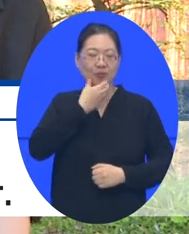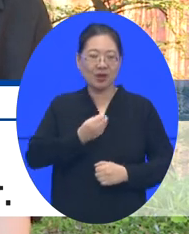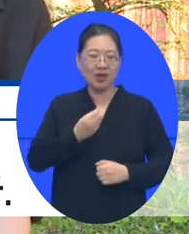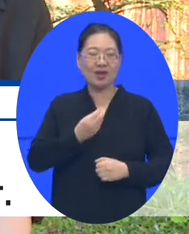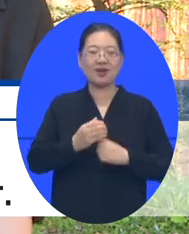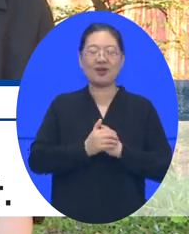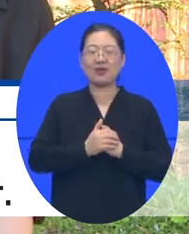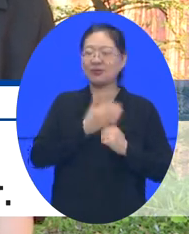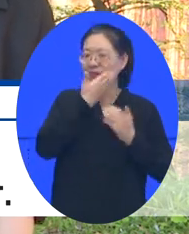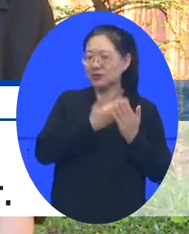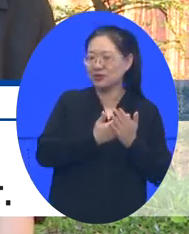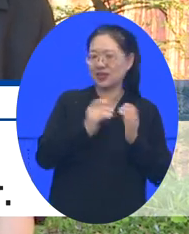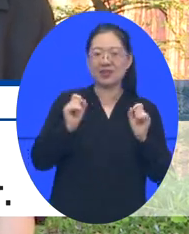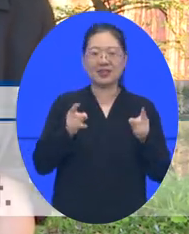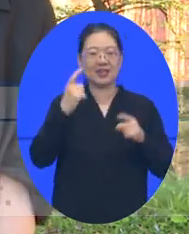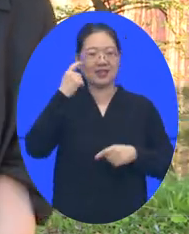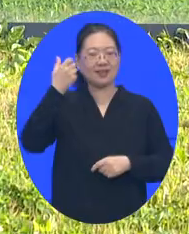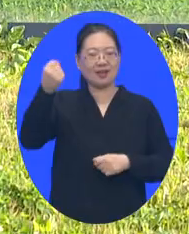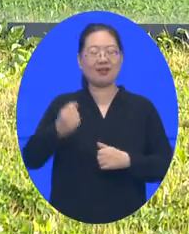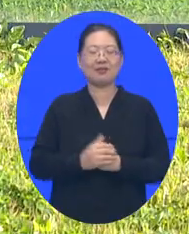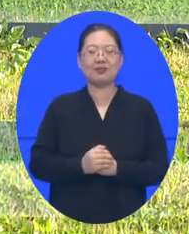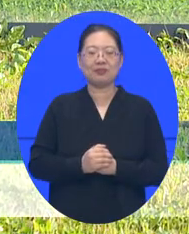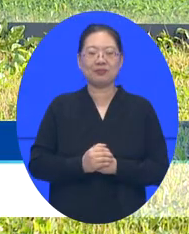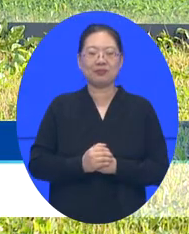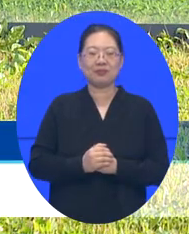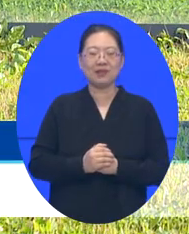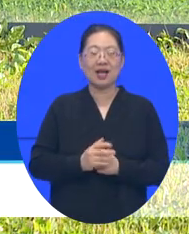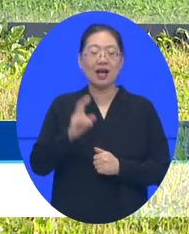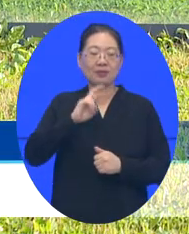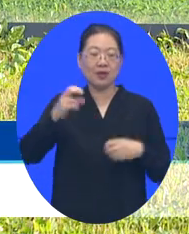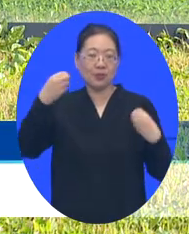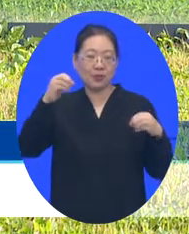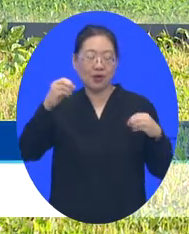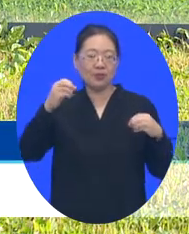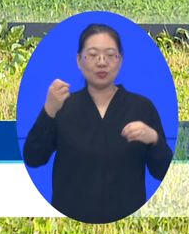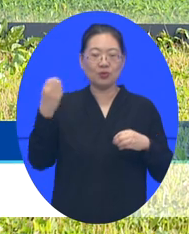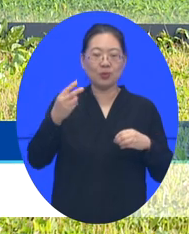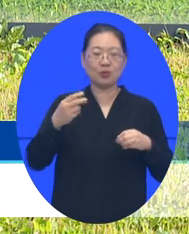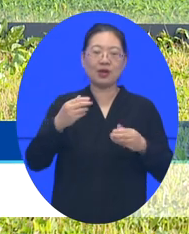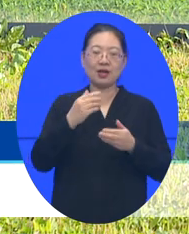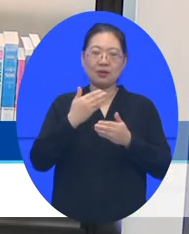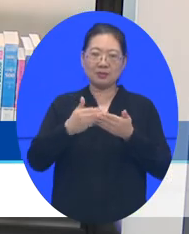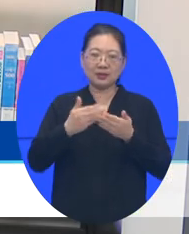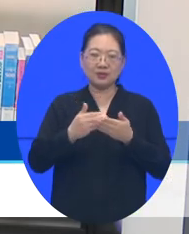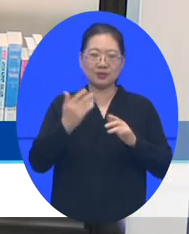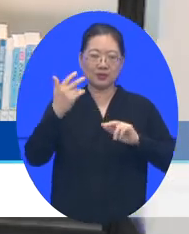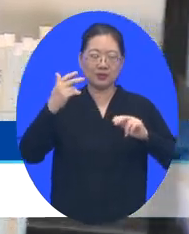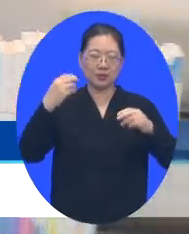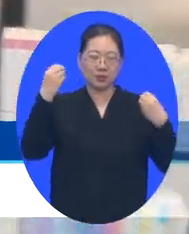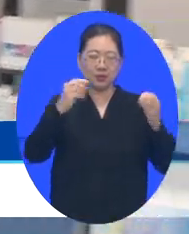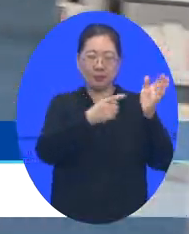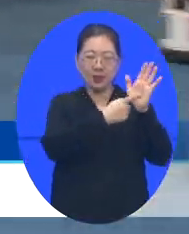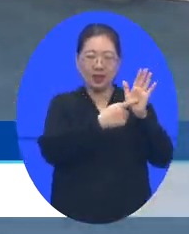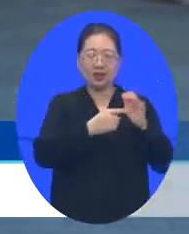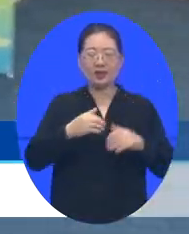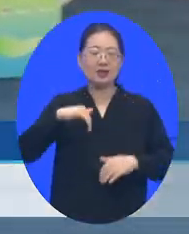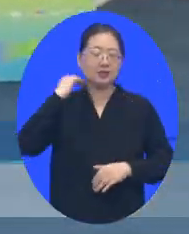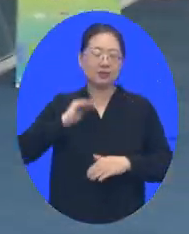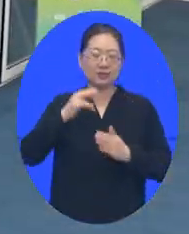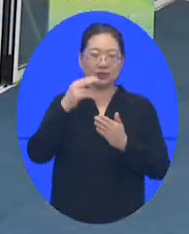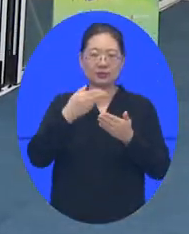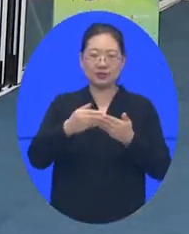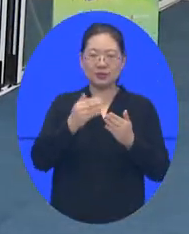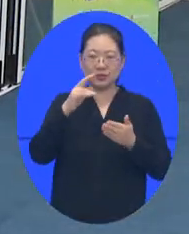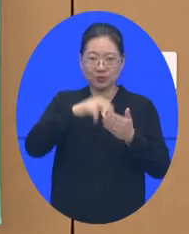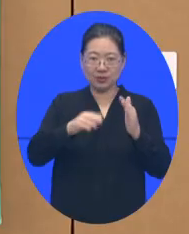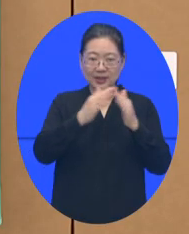행복한 소중한 기회라고 생각합니다. 음악 공연뿐만 아니라 다양한 미술 전시도 열렸습니다. 의정부 미술도서관에서는